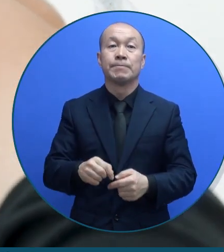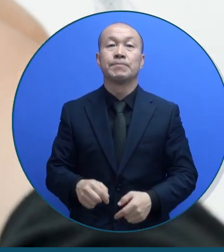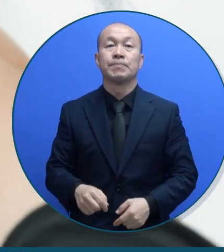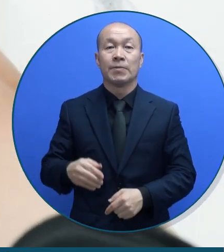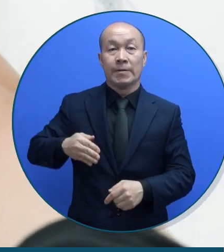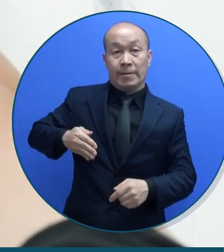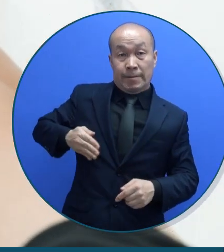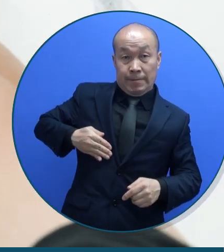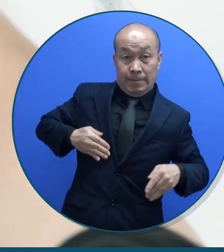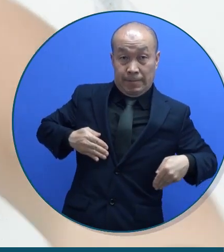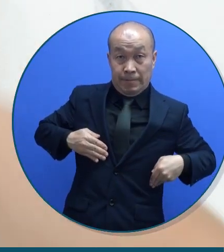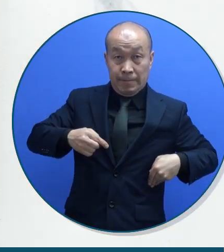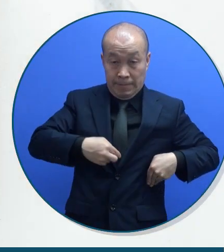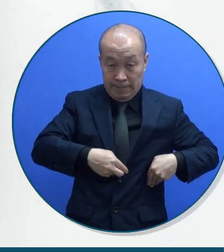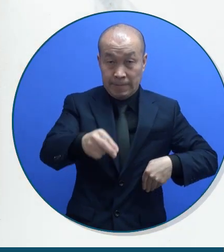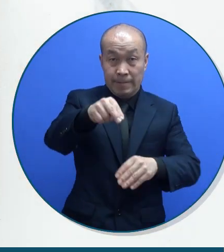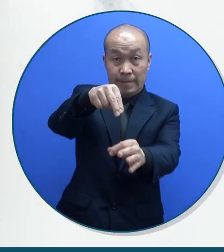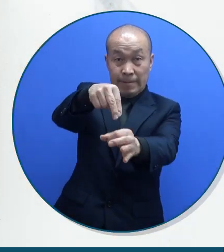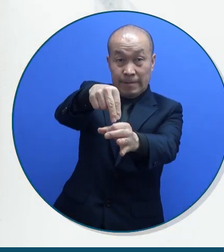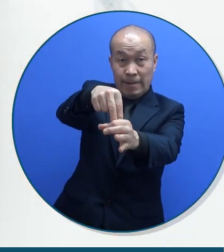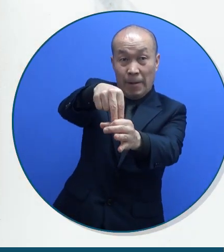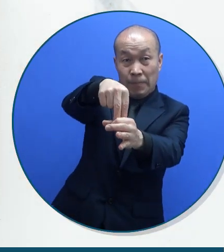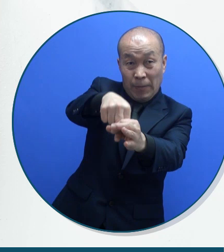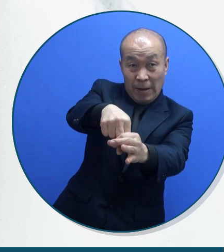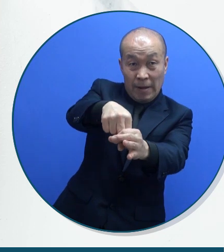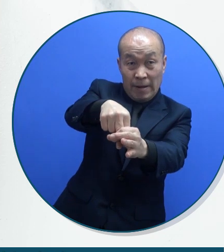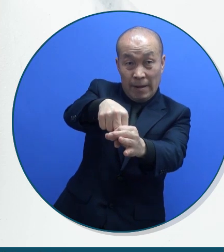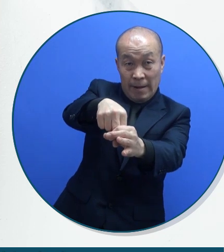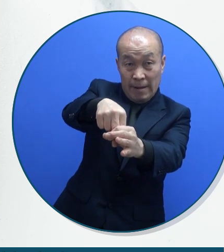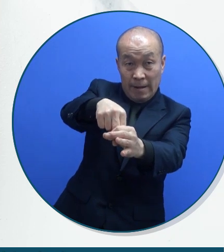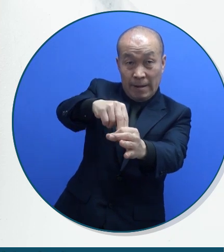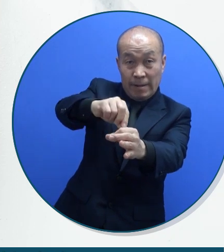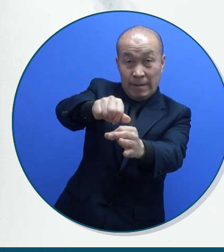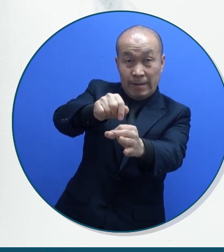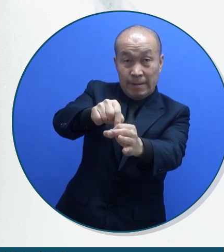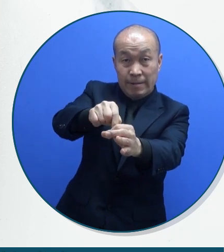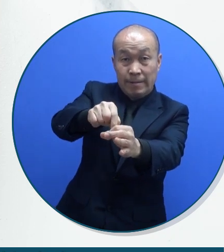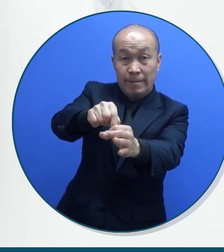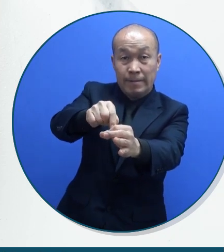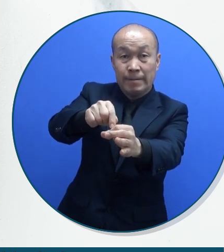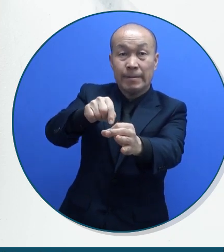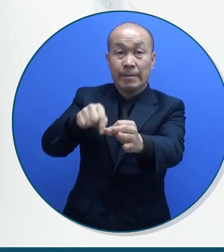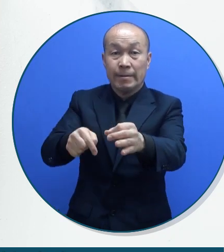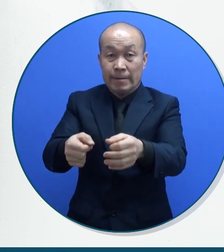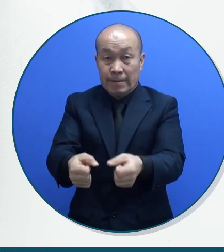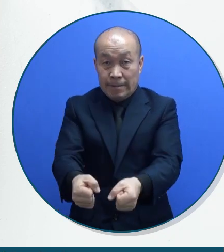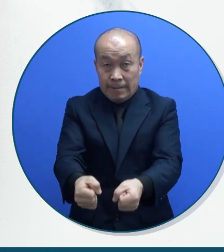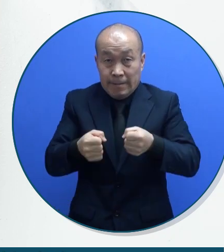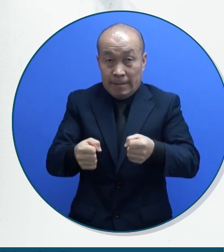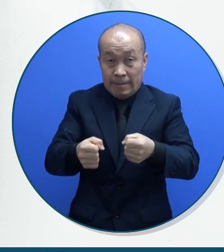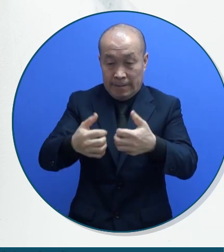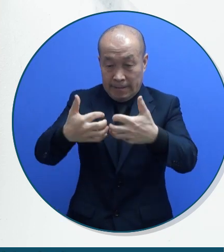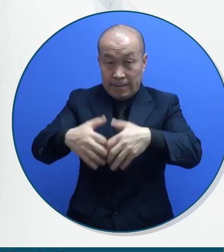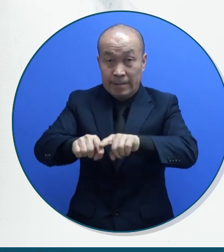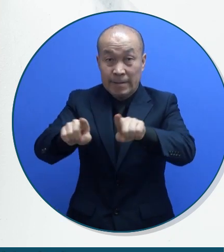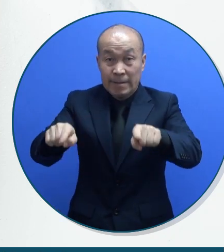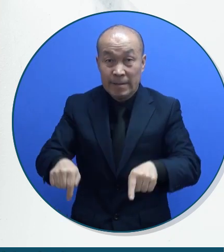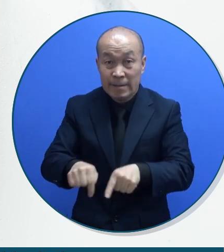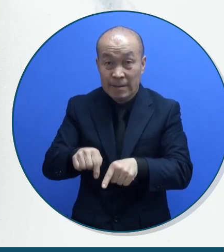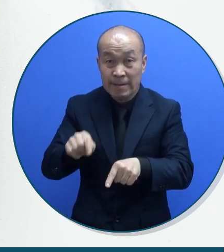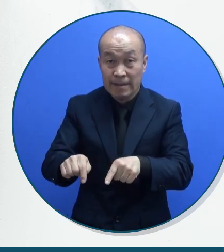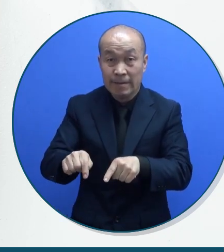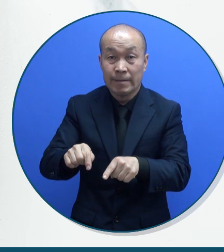꽂아주세요. 패드를 붙이고 커넥터를 꽂으면 자동심장 충격기는 자동적으로 환자의 리듬을